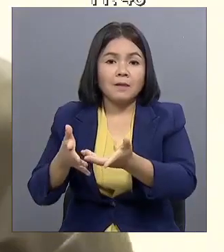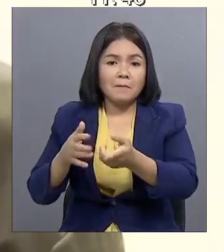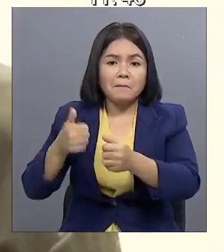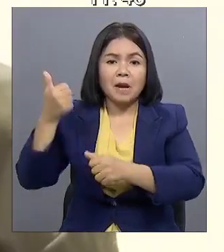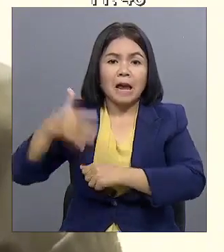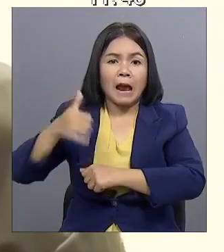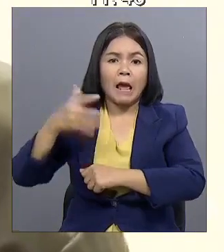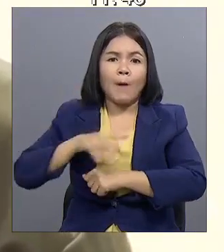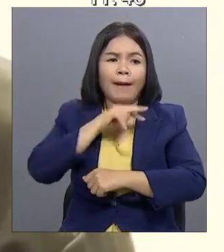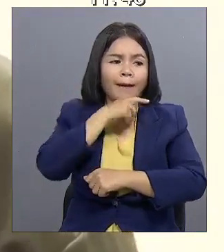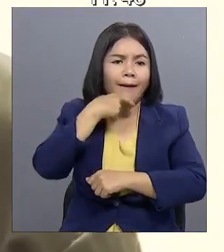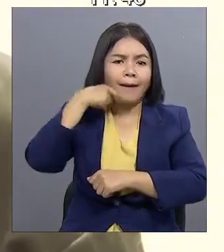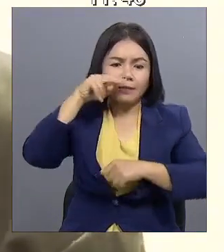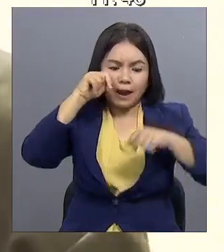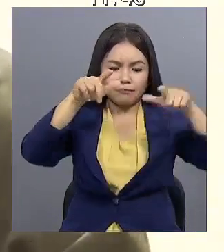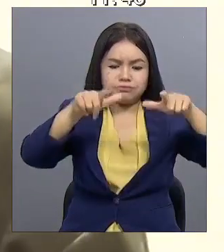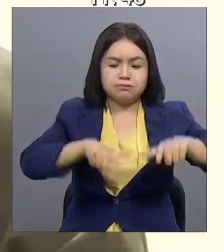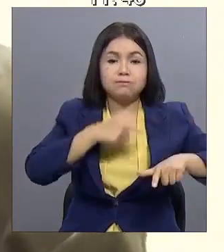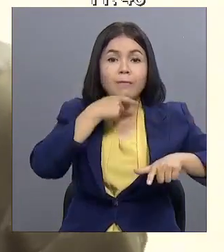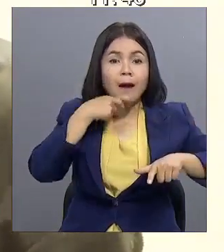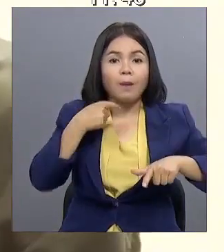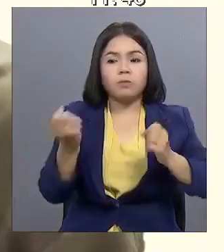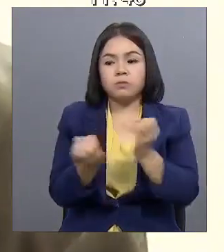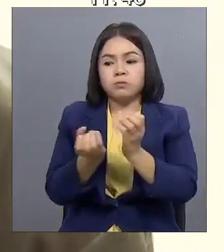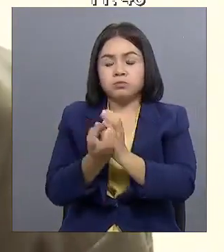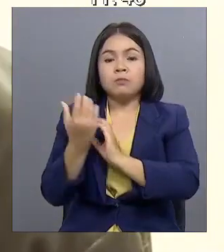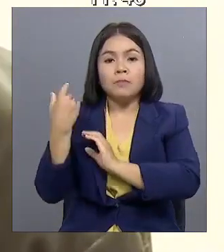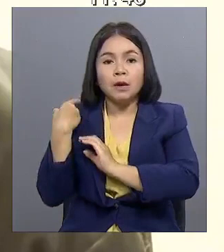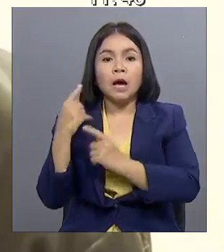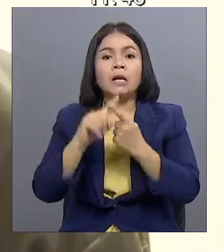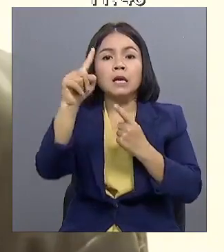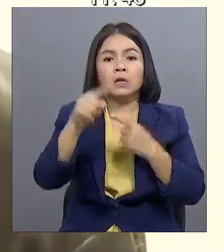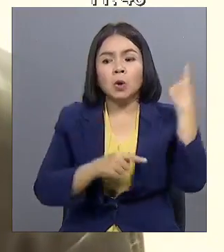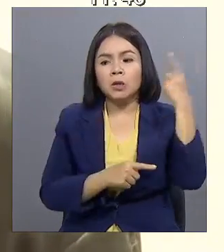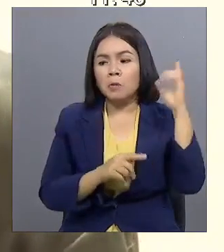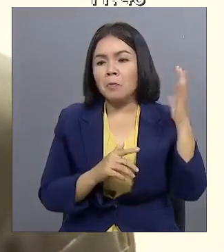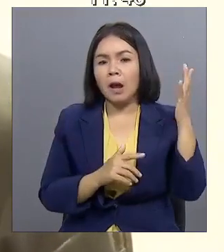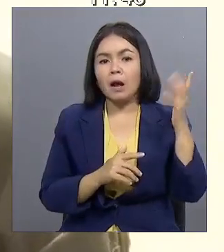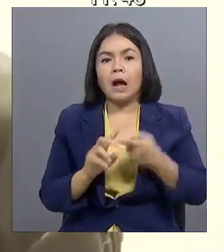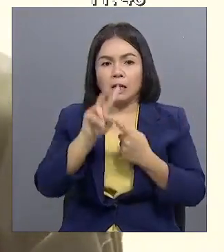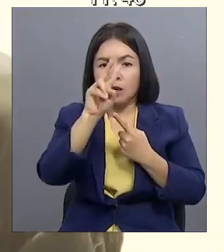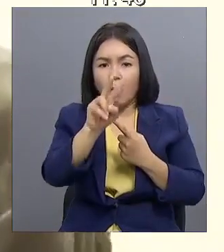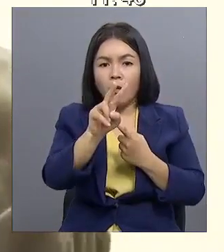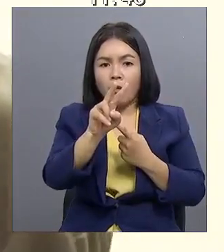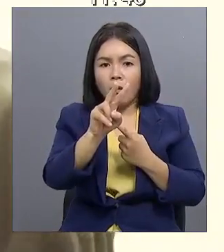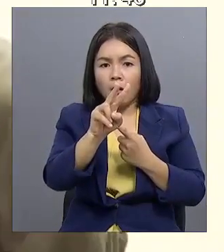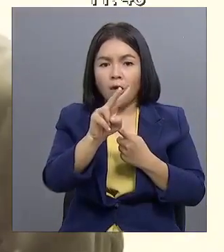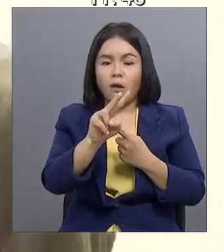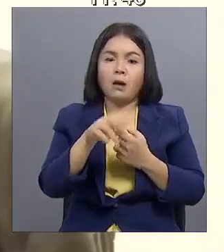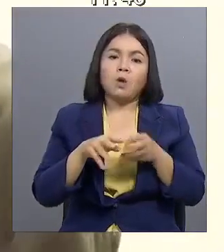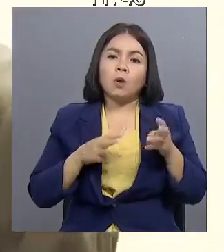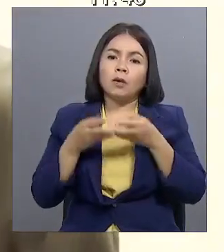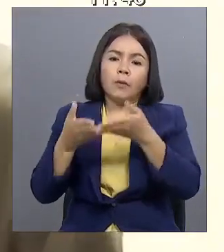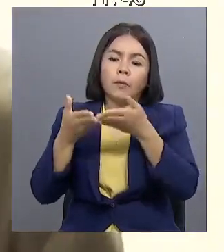ได้ล่ะเกยตื้นอย่างเดียวกับผลกระทบมันมีอยู่1ท่องเที่ยว2การคมนาคมของ